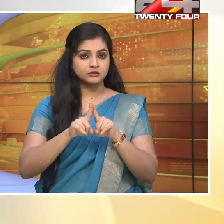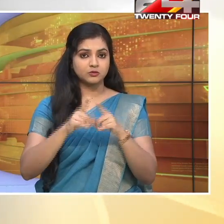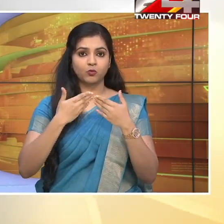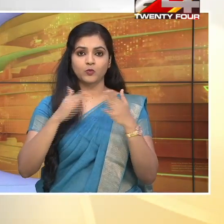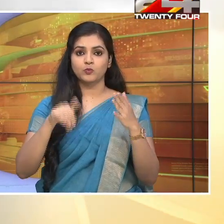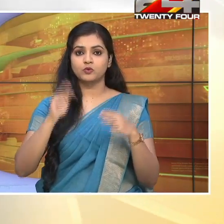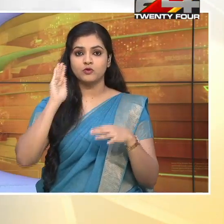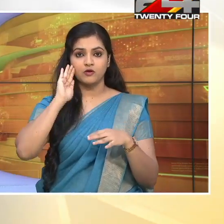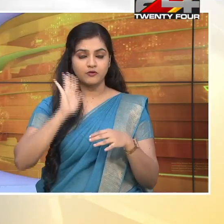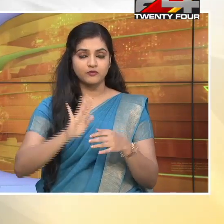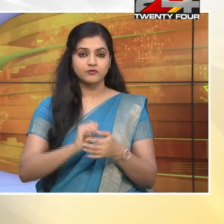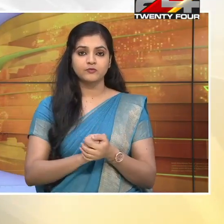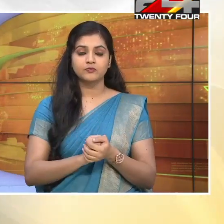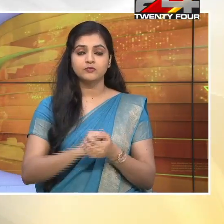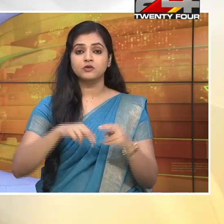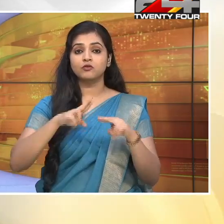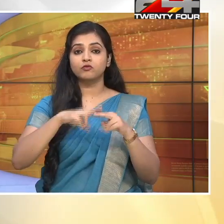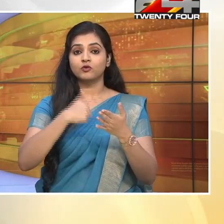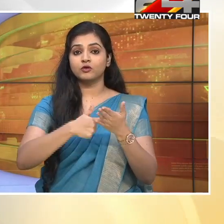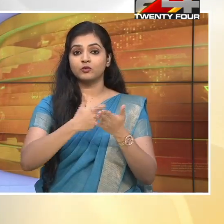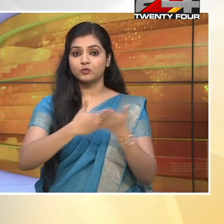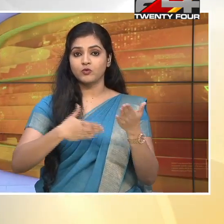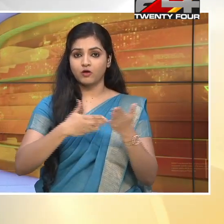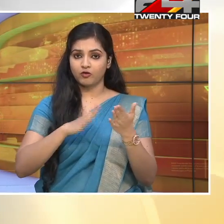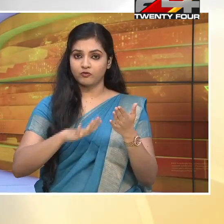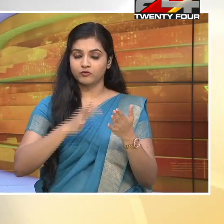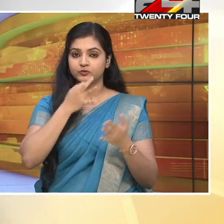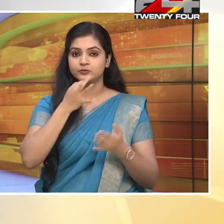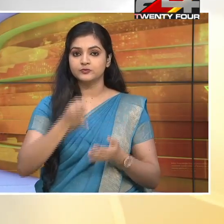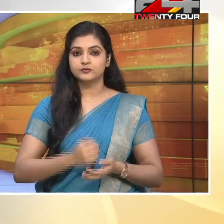ഇപ്പോൾ വ്യക്തമാക്കുന്നുണ്ടല്ലോ ഈ ഫോറൻസിക് റിപ്പോർട്ടിൽ ശ്രീകാന്ത്.